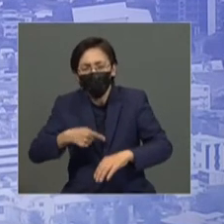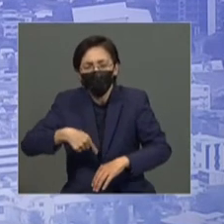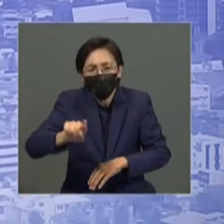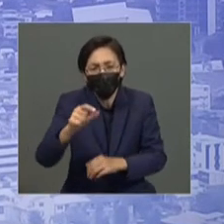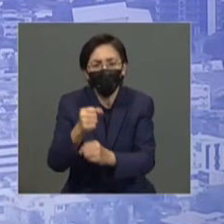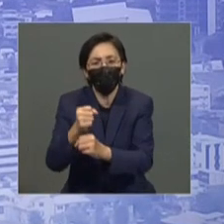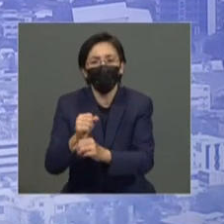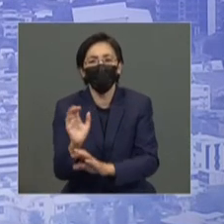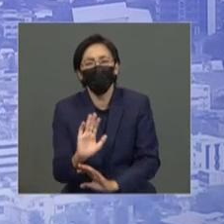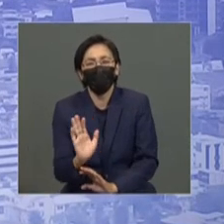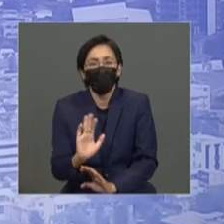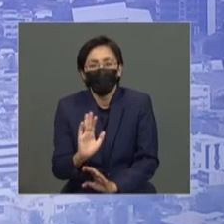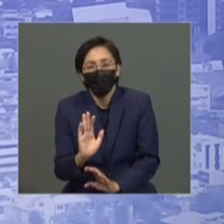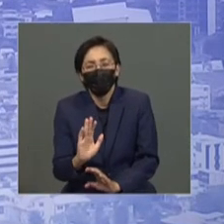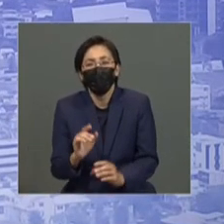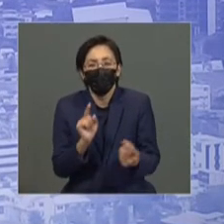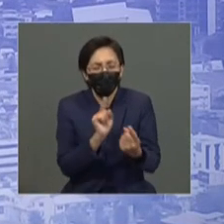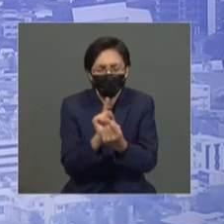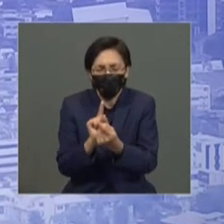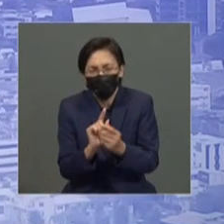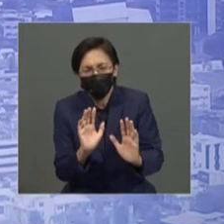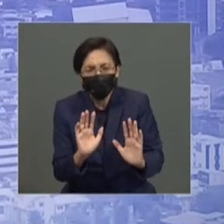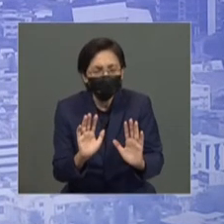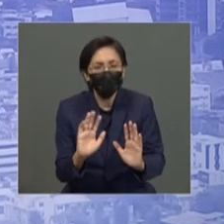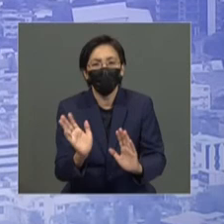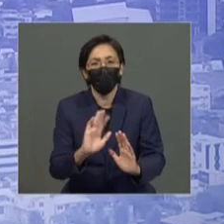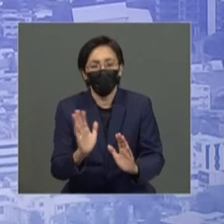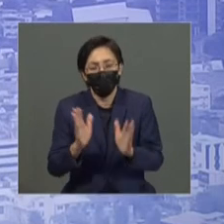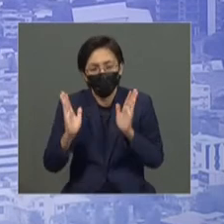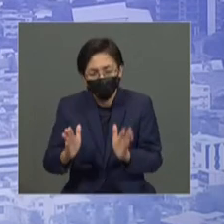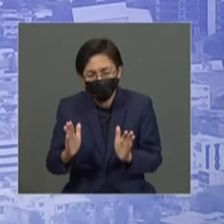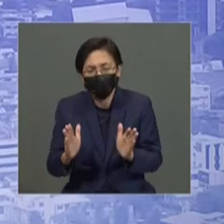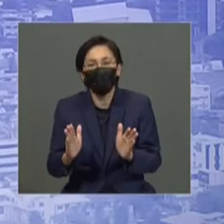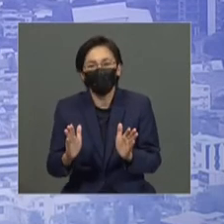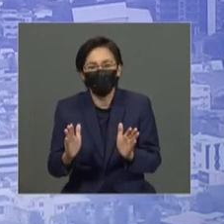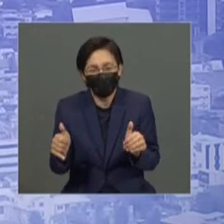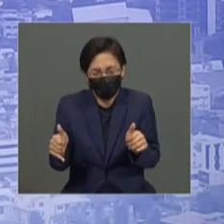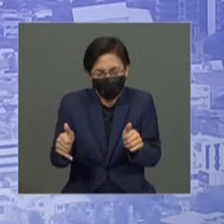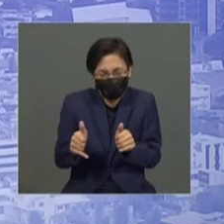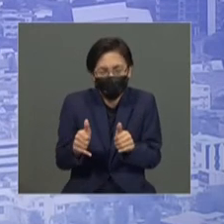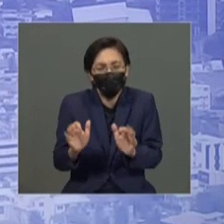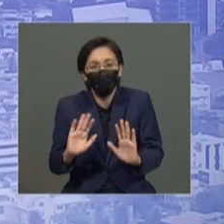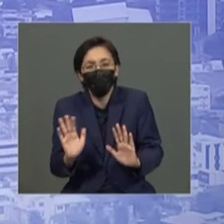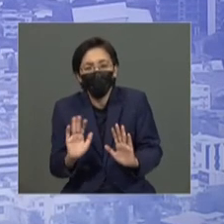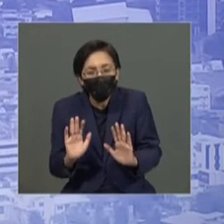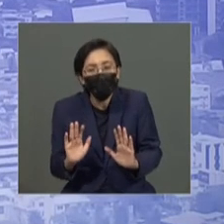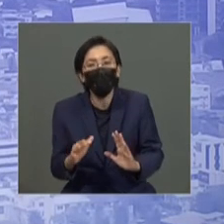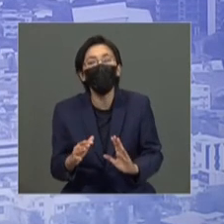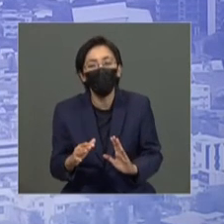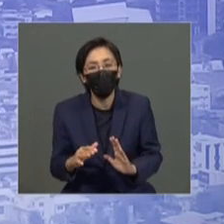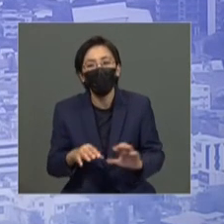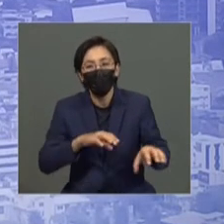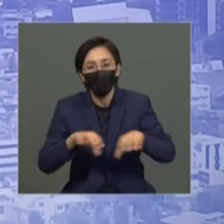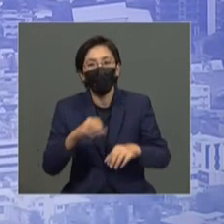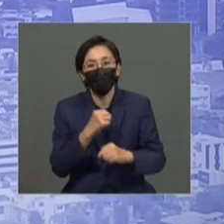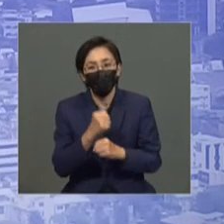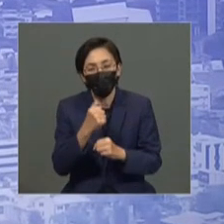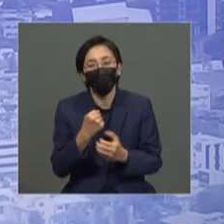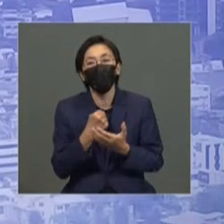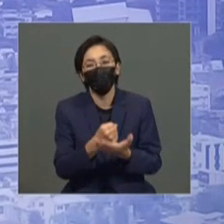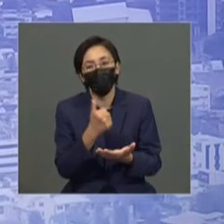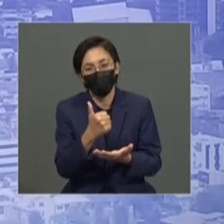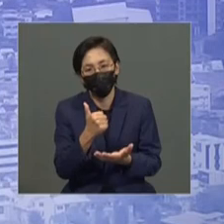ายามที่จะมีการสัมผัสเกี่ยวข้องในระหว่างบุคคลใกล้ชิดได้มากที่สุดตรงนี้ก็จะช่วยได้มากนะคะก็สำห